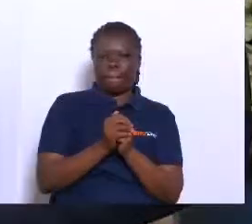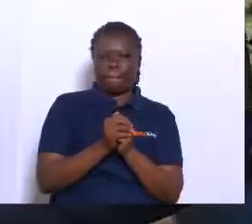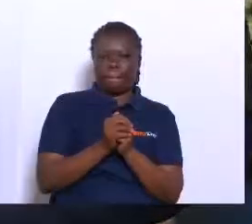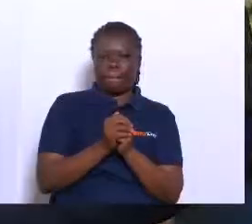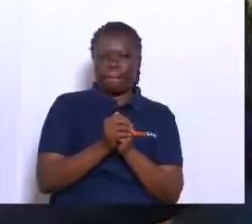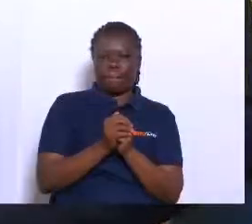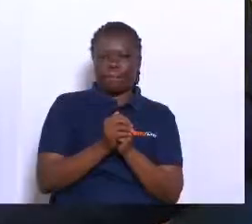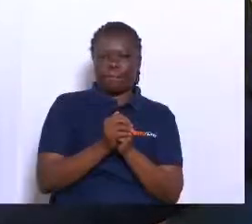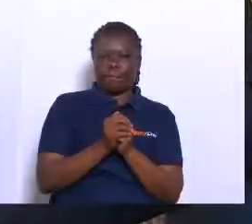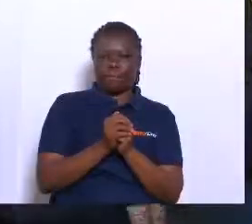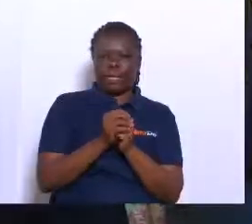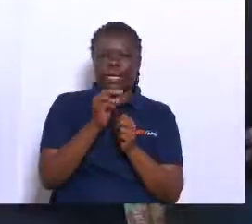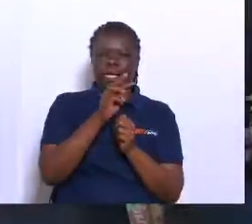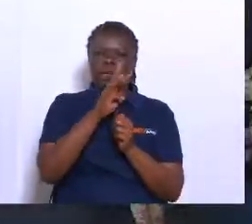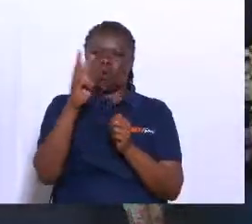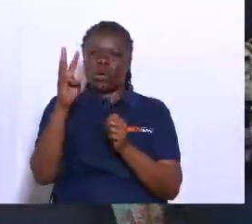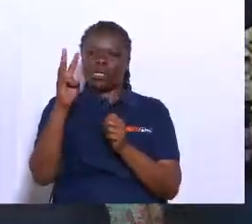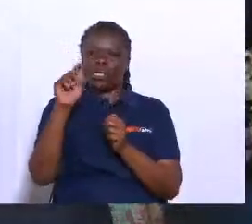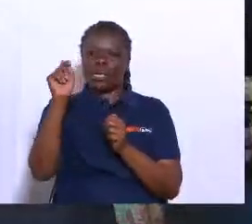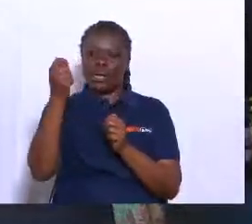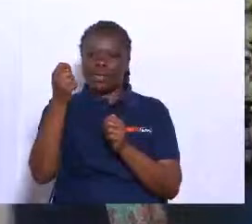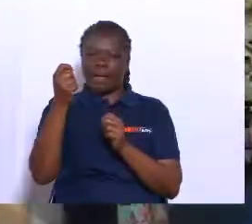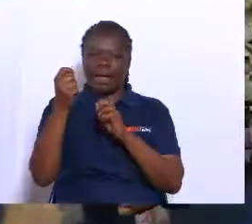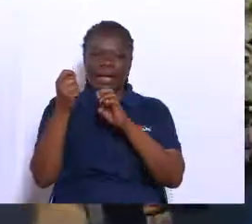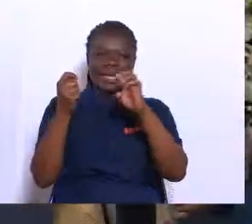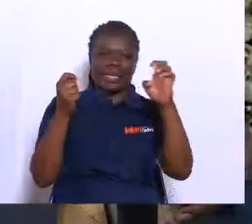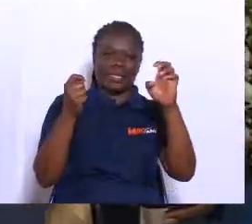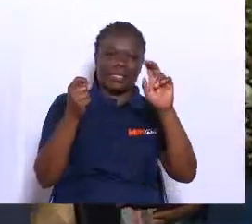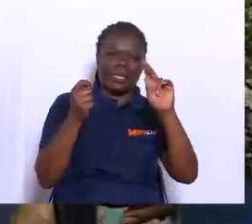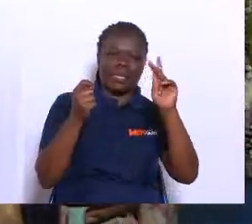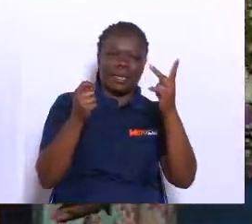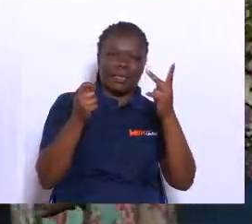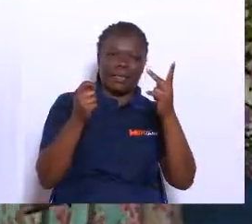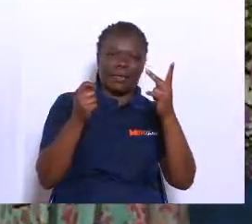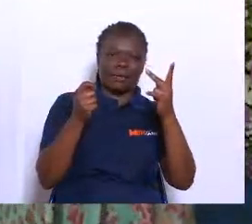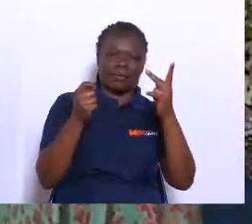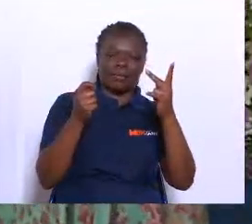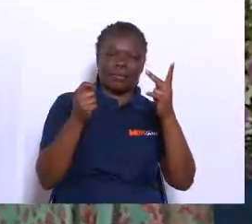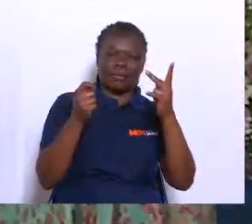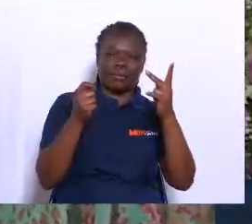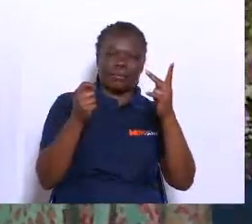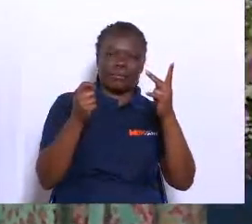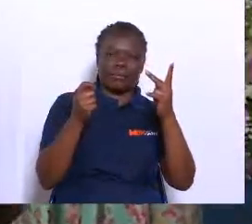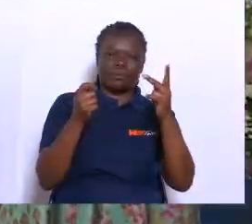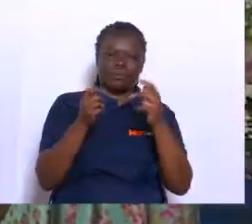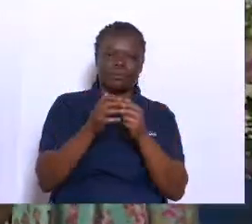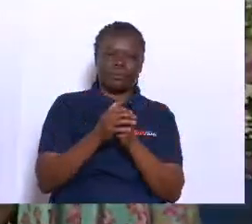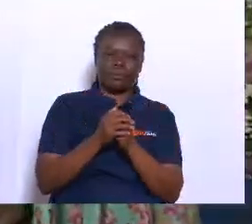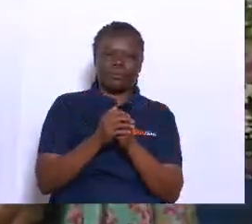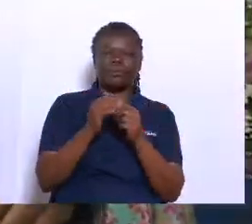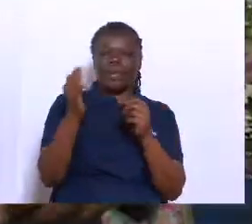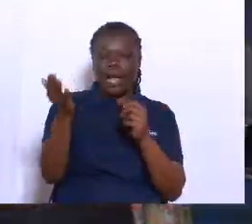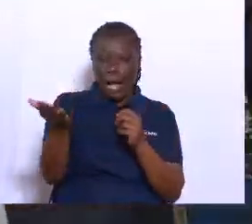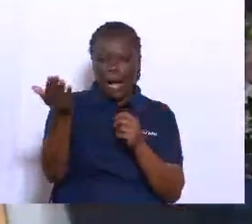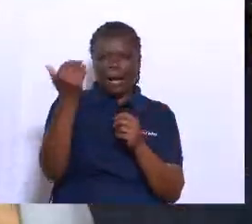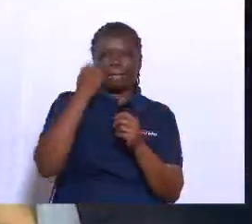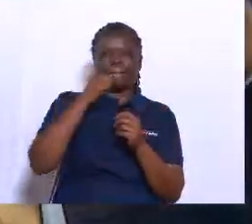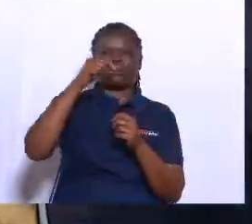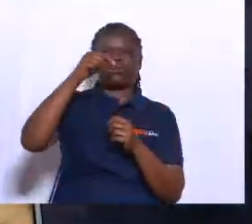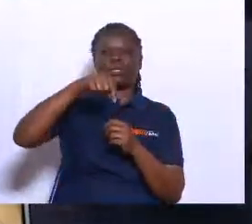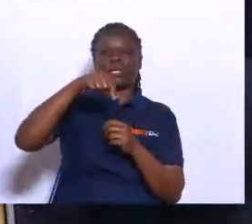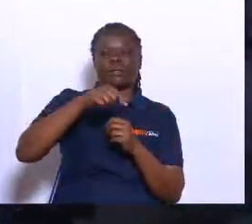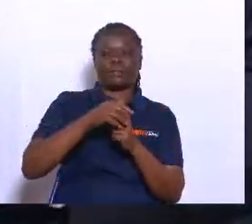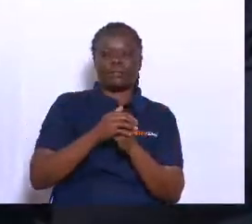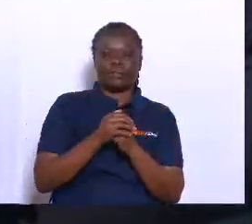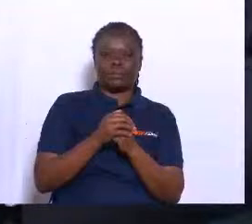leo. In West Kenya, in East Kenya. Mahali popote uliko magharibi mwa Kenya, mashariki mwa Kenya. You come today. Njoo